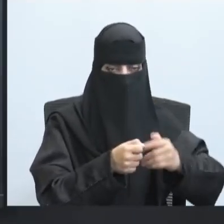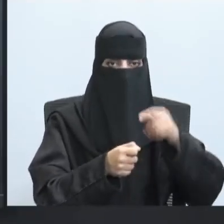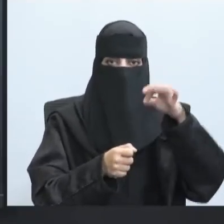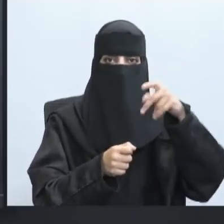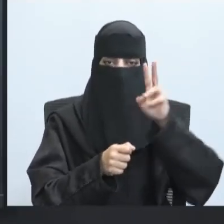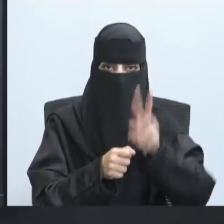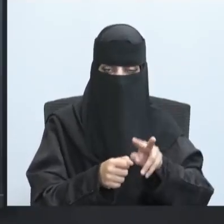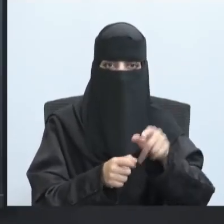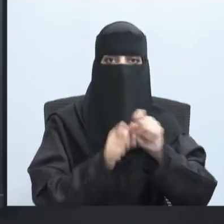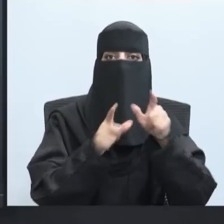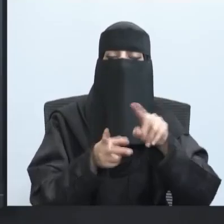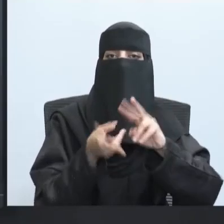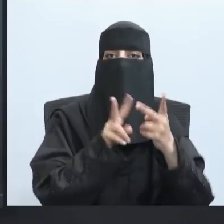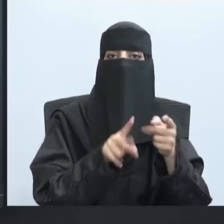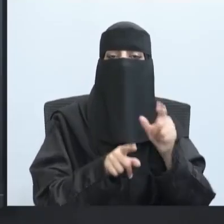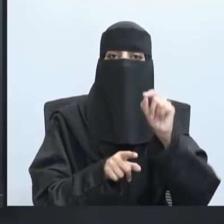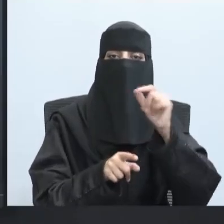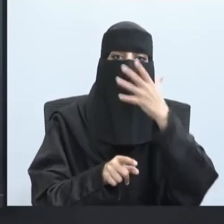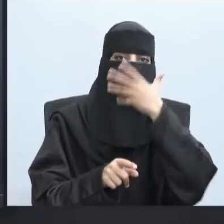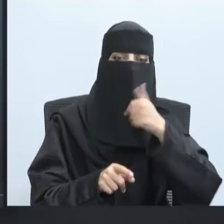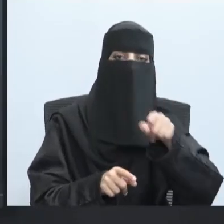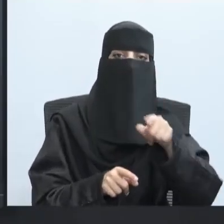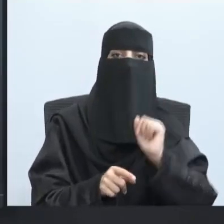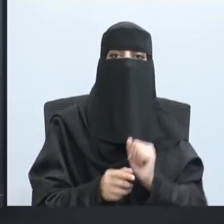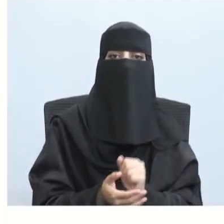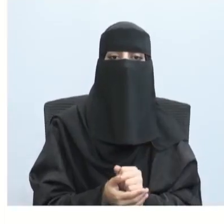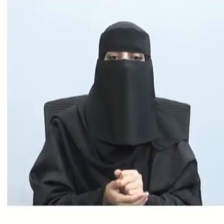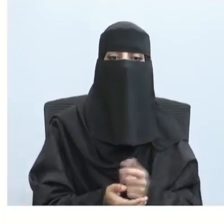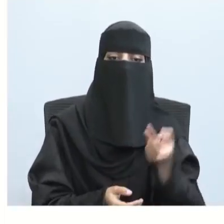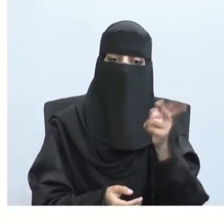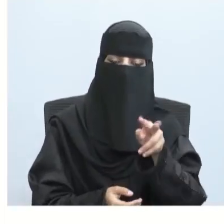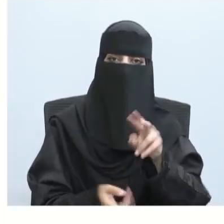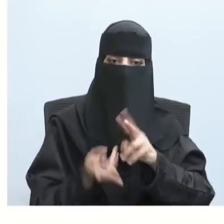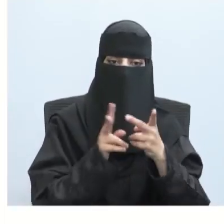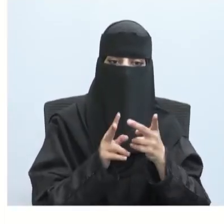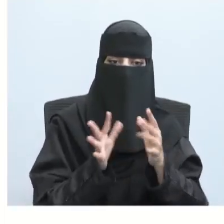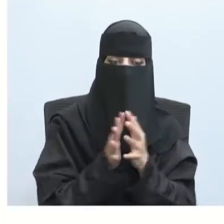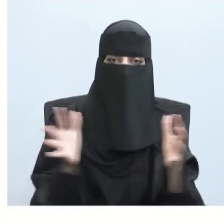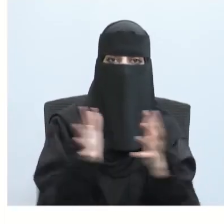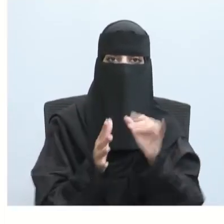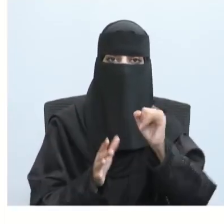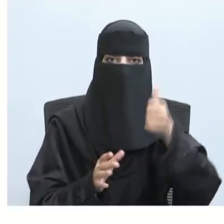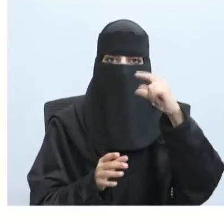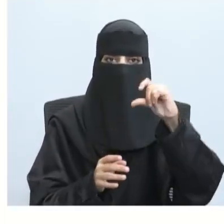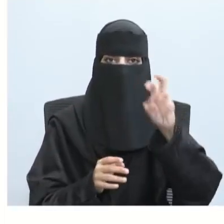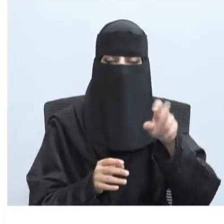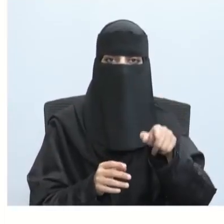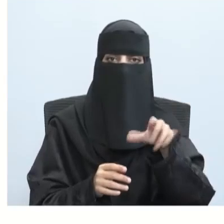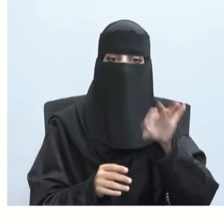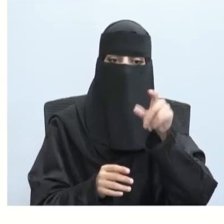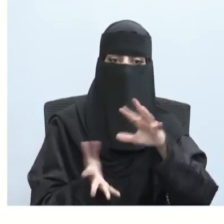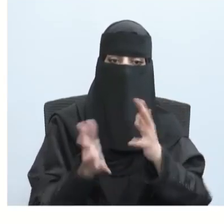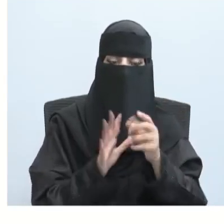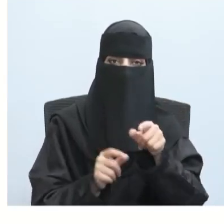مثلا هذا يعتبر تغير في شكل الماده كذلك لدينا تغير في حجم الماده ربما